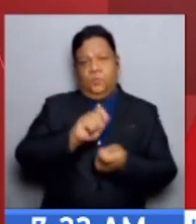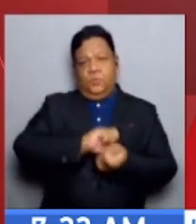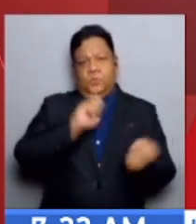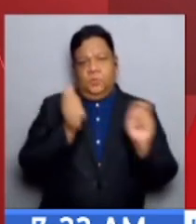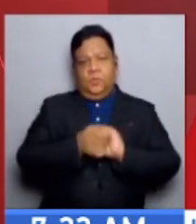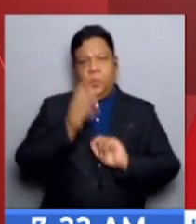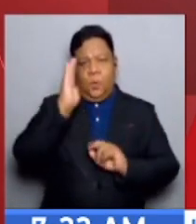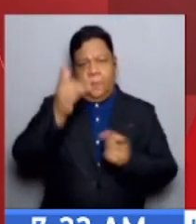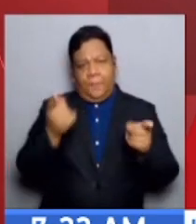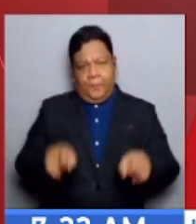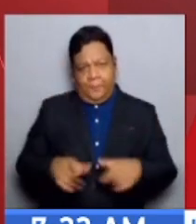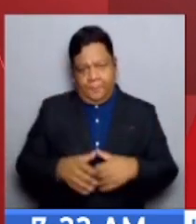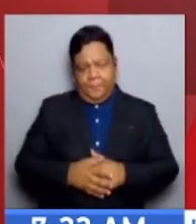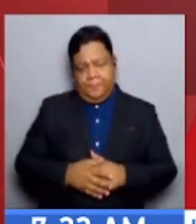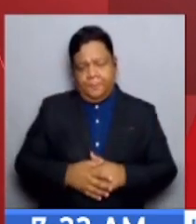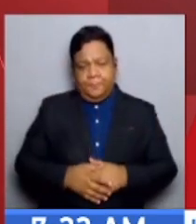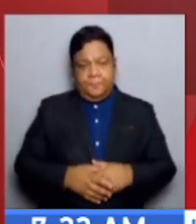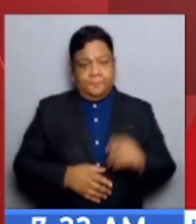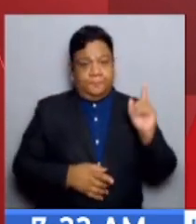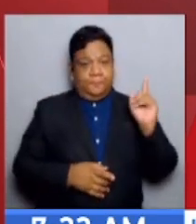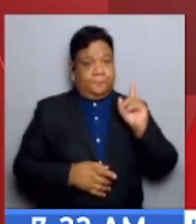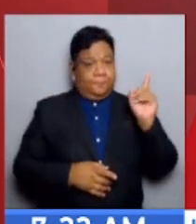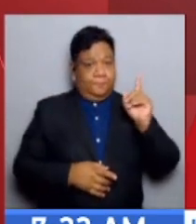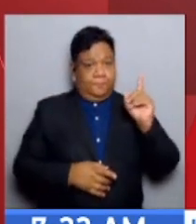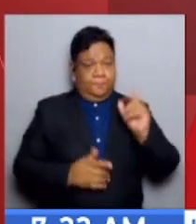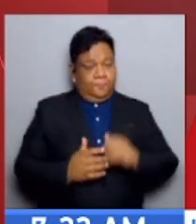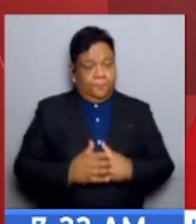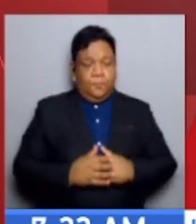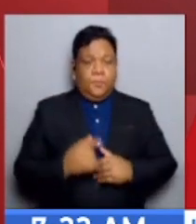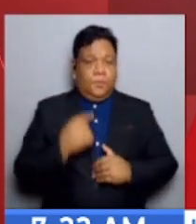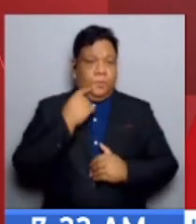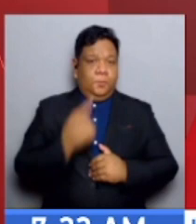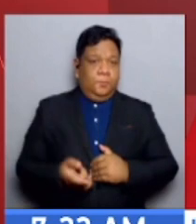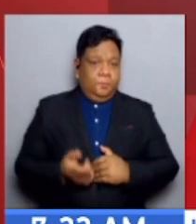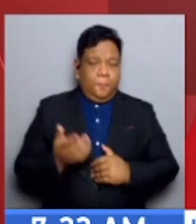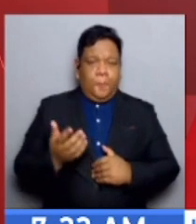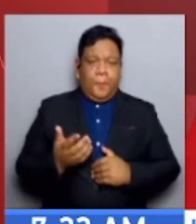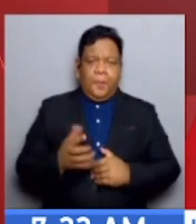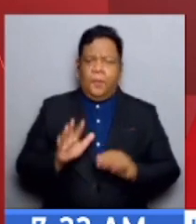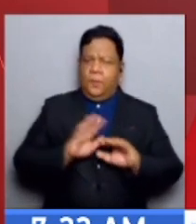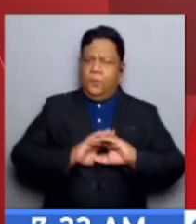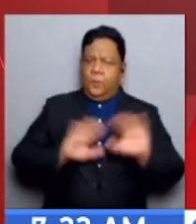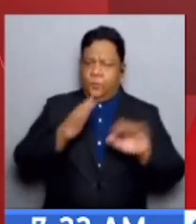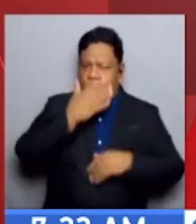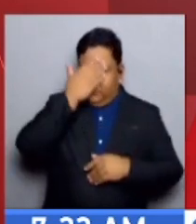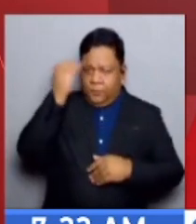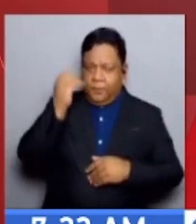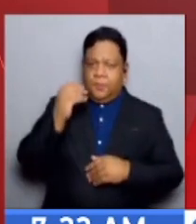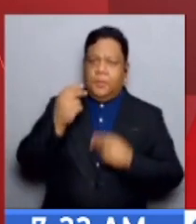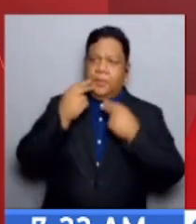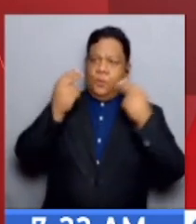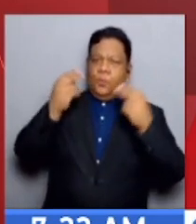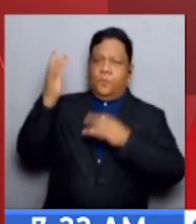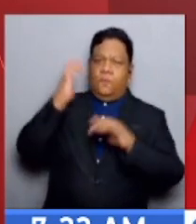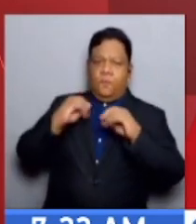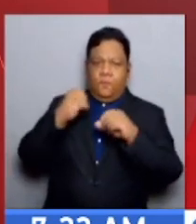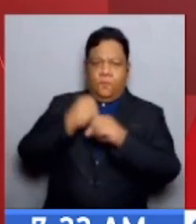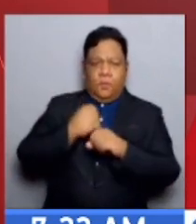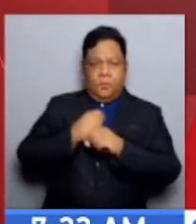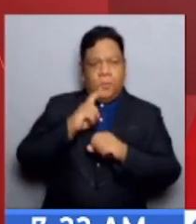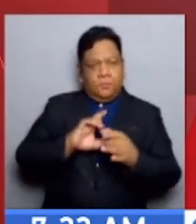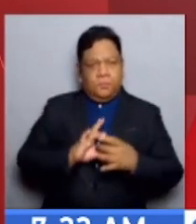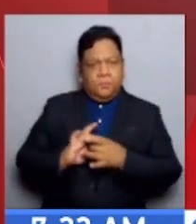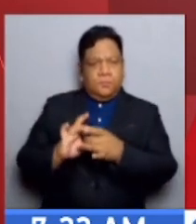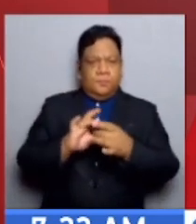Cocal, sana raw ay huwag nating kalimutan ang ipinaglaban ng ating mga bayani. Magkaisa at magbayanihan sa gitna ng